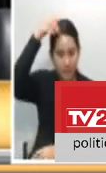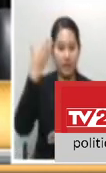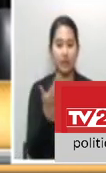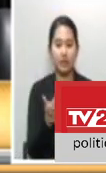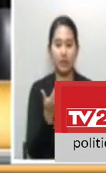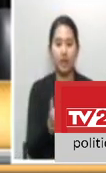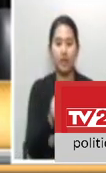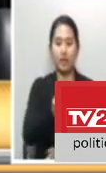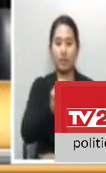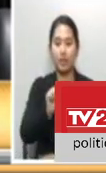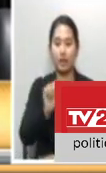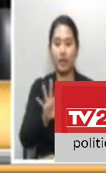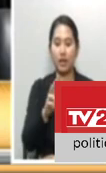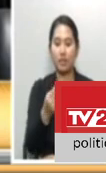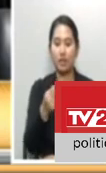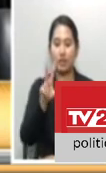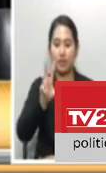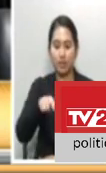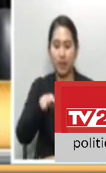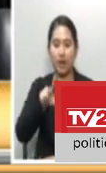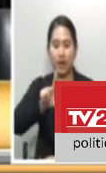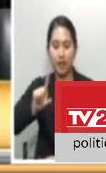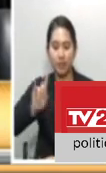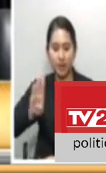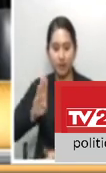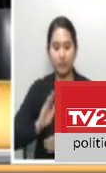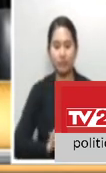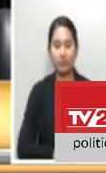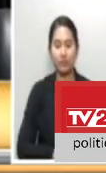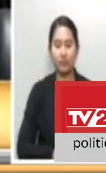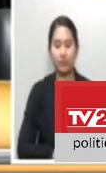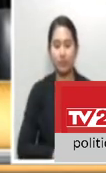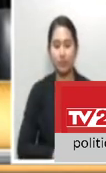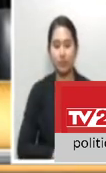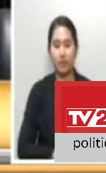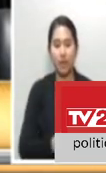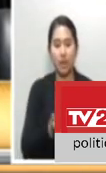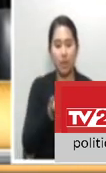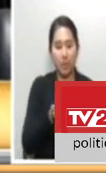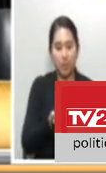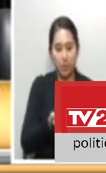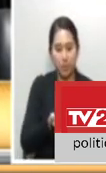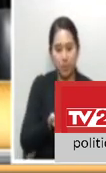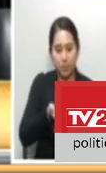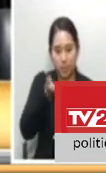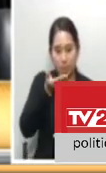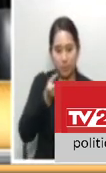ว้ 353,000 ล้านบาทสูงกว่างบประมาณในปี